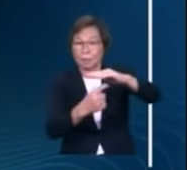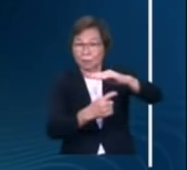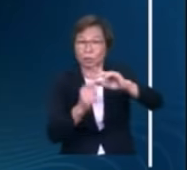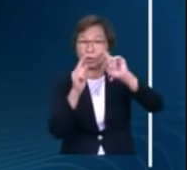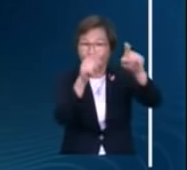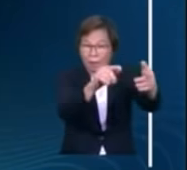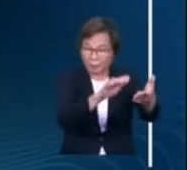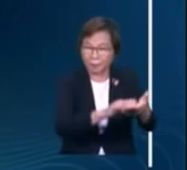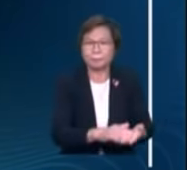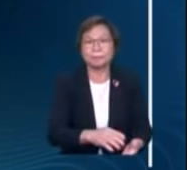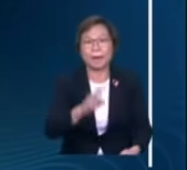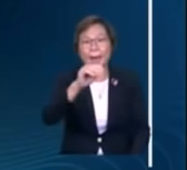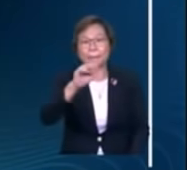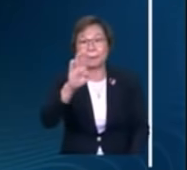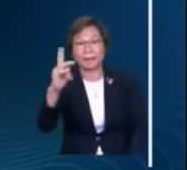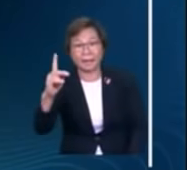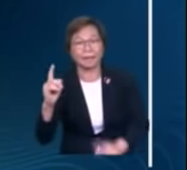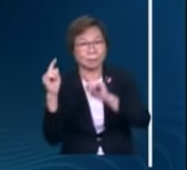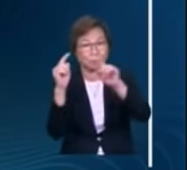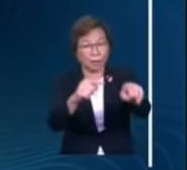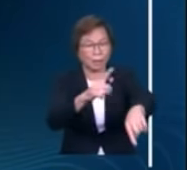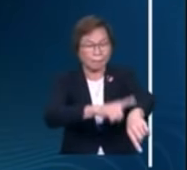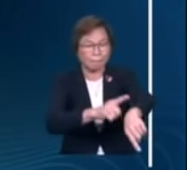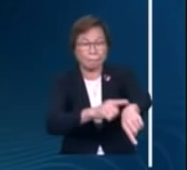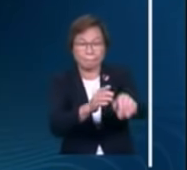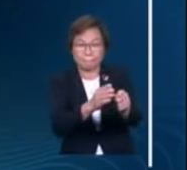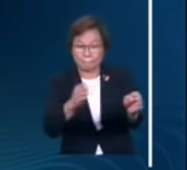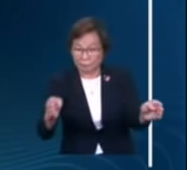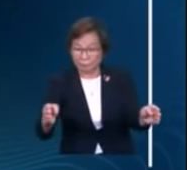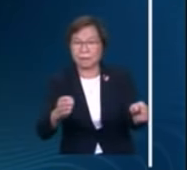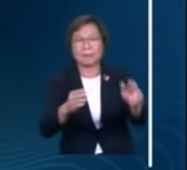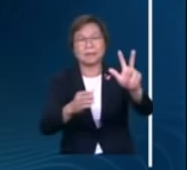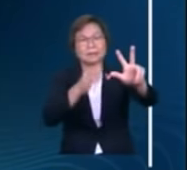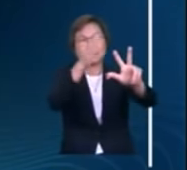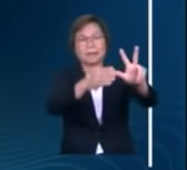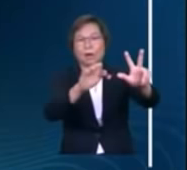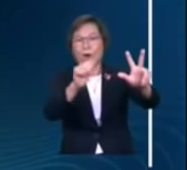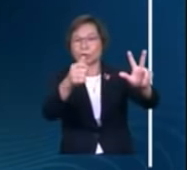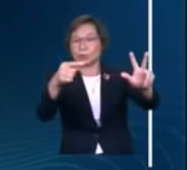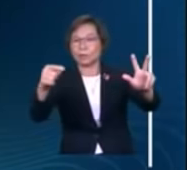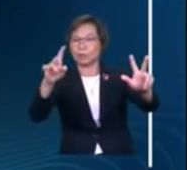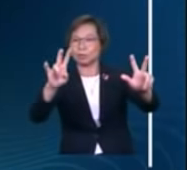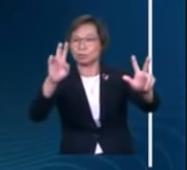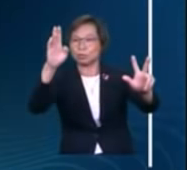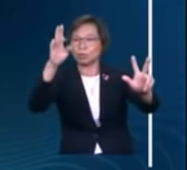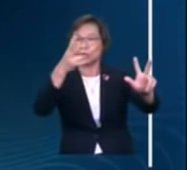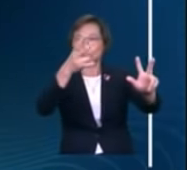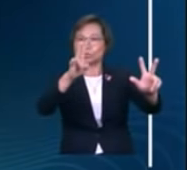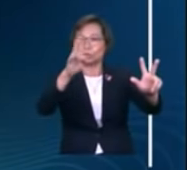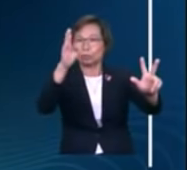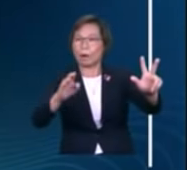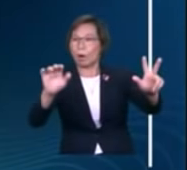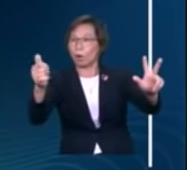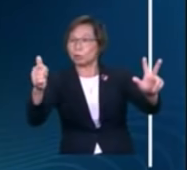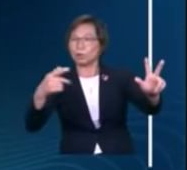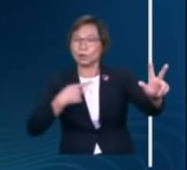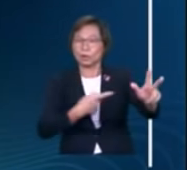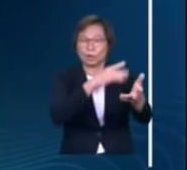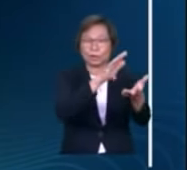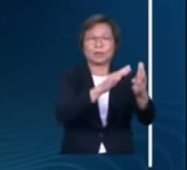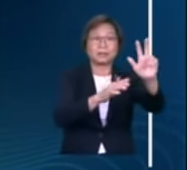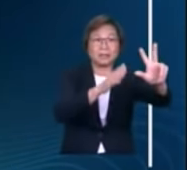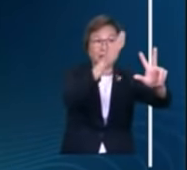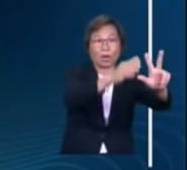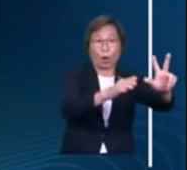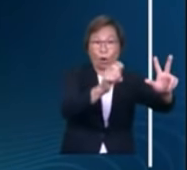hadir MB hadir untuk tempo tiga Oktober hingga 17 okt ingat kita buka